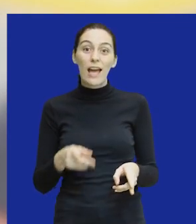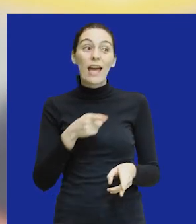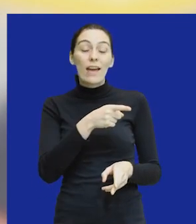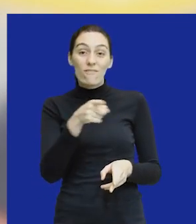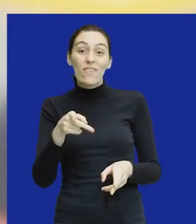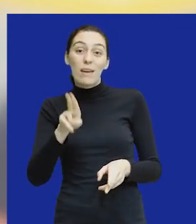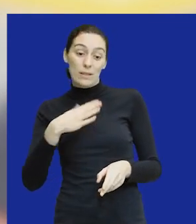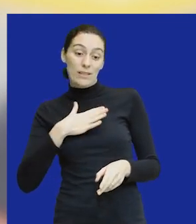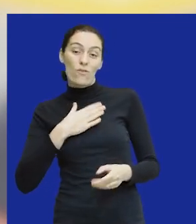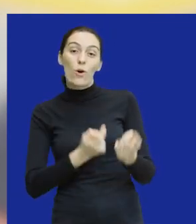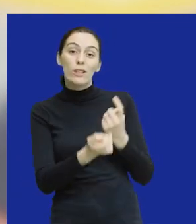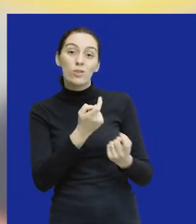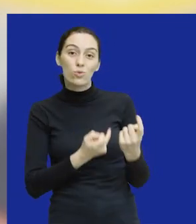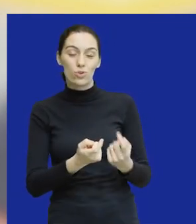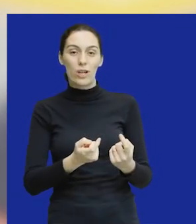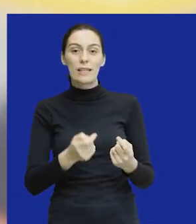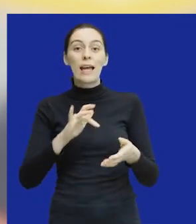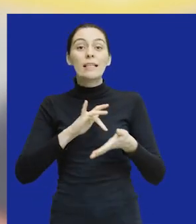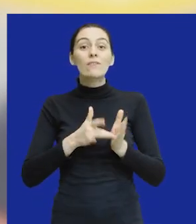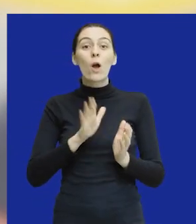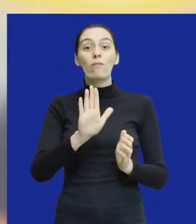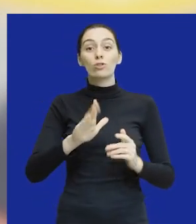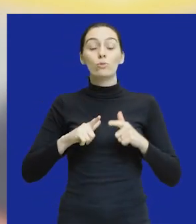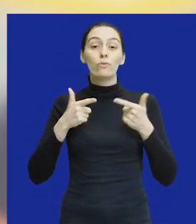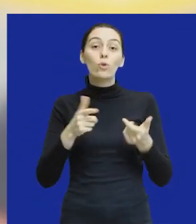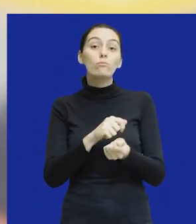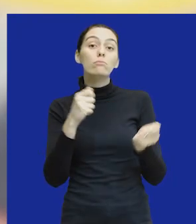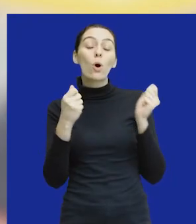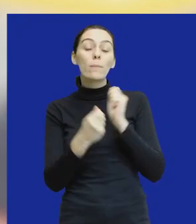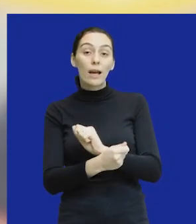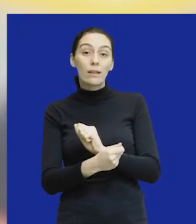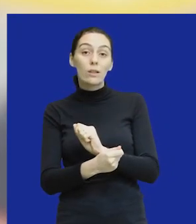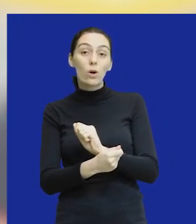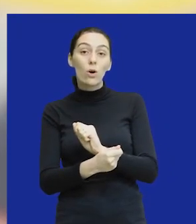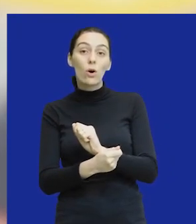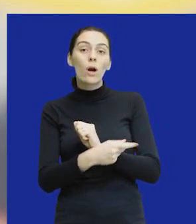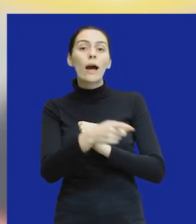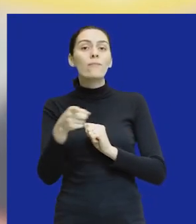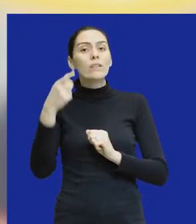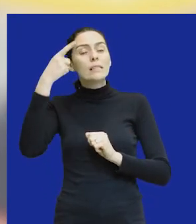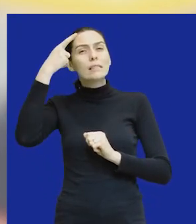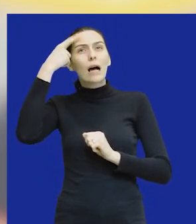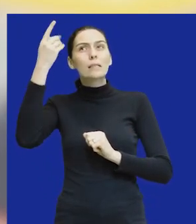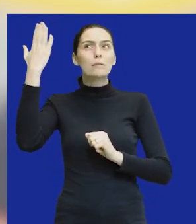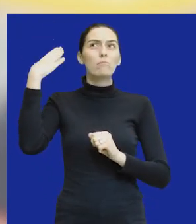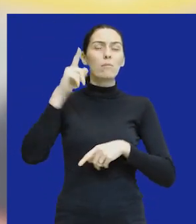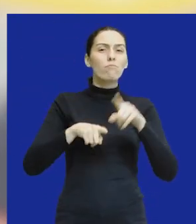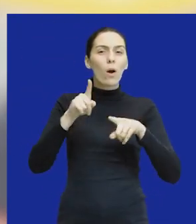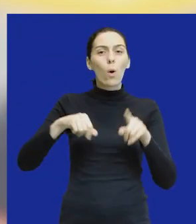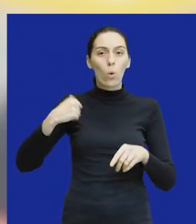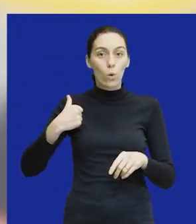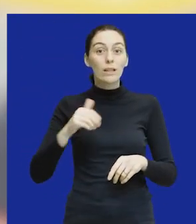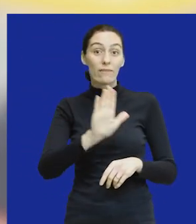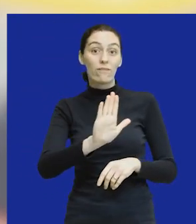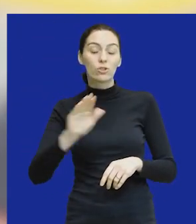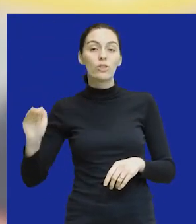tom pitanju. Nekako sve se evo, promijenilo u vašem životu. Evo, kad ste saznali prije nekoliko godina